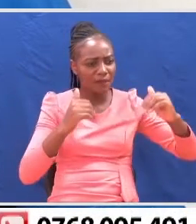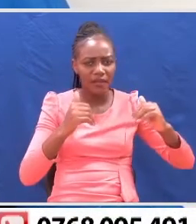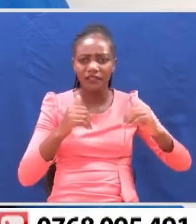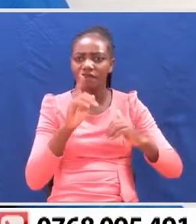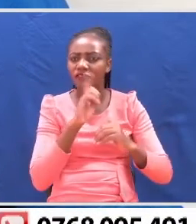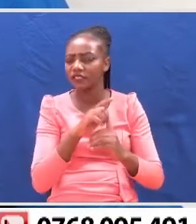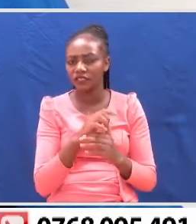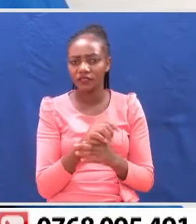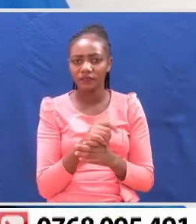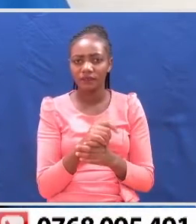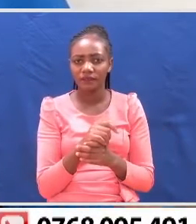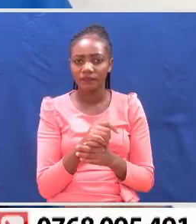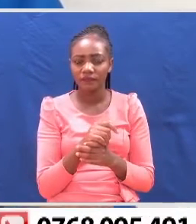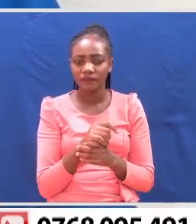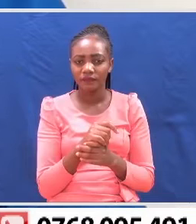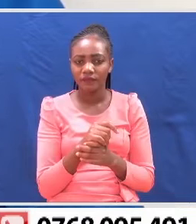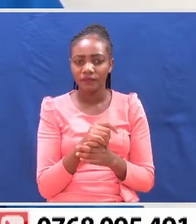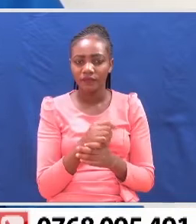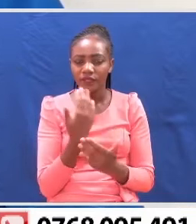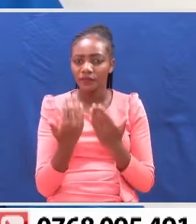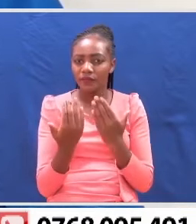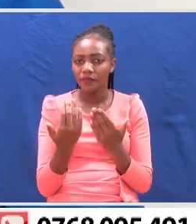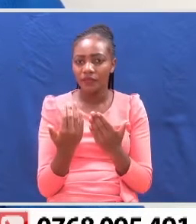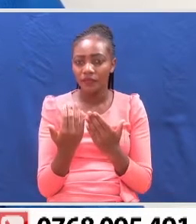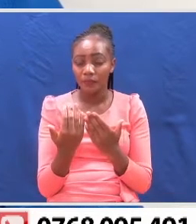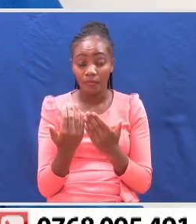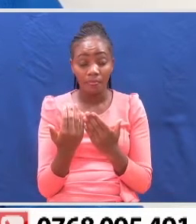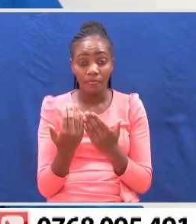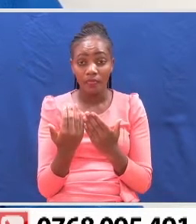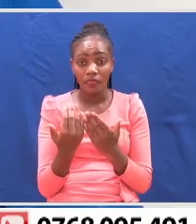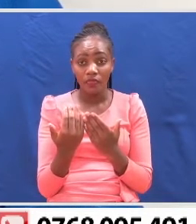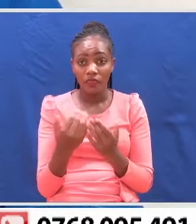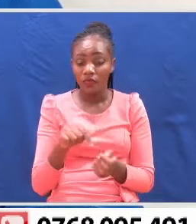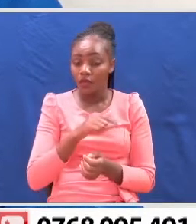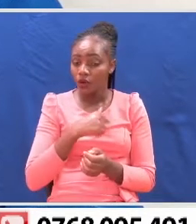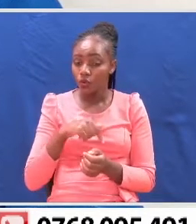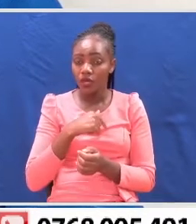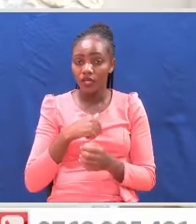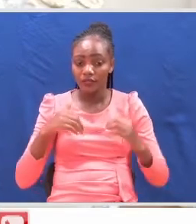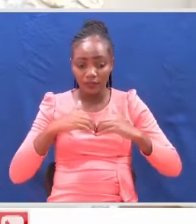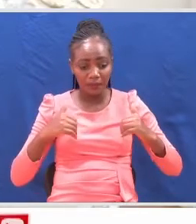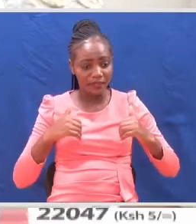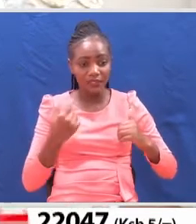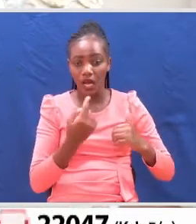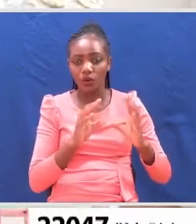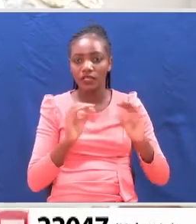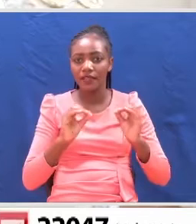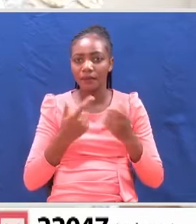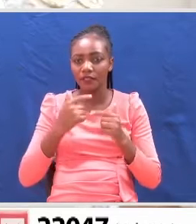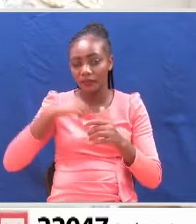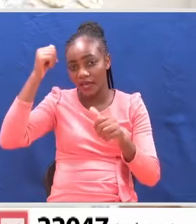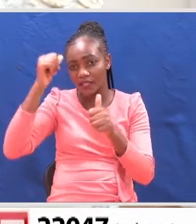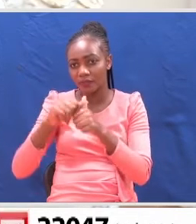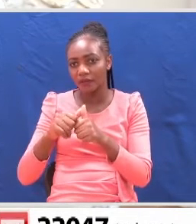Na mimi nafikiria kuna siku tu tutakuja kukua pamoja, kwa sababu sio sisi wewe tumegawanyika peke yetu. Unakumbuka hata kuna wakati